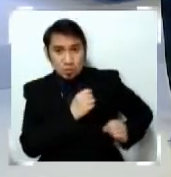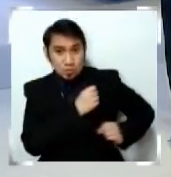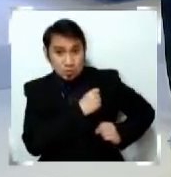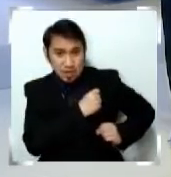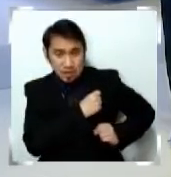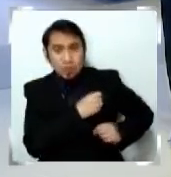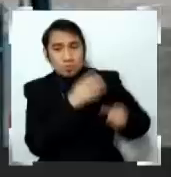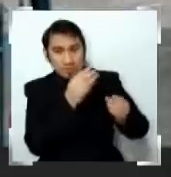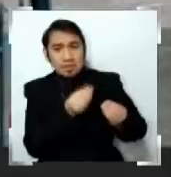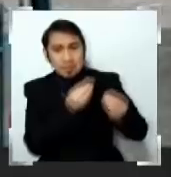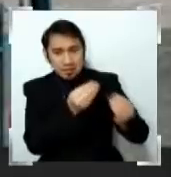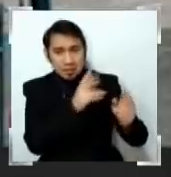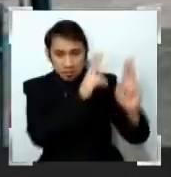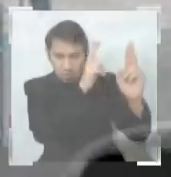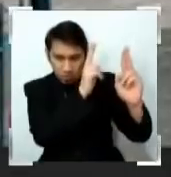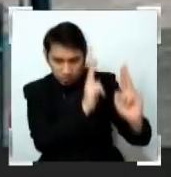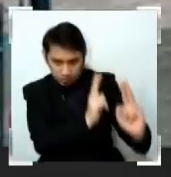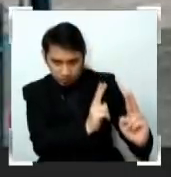Chino Gaston.